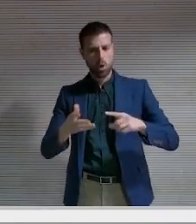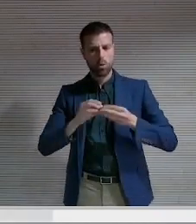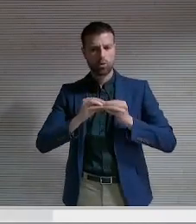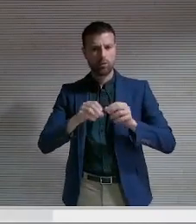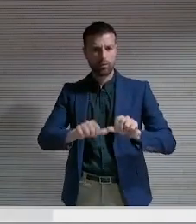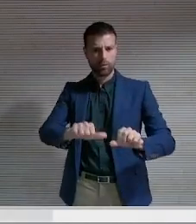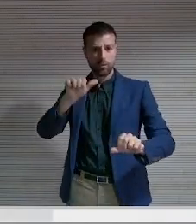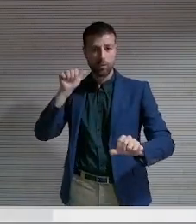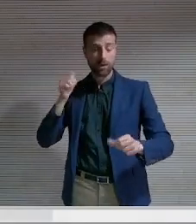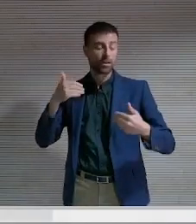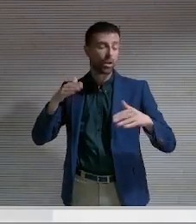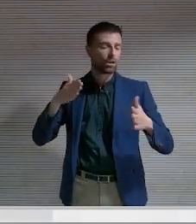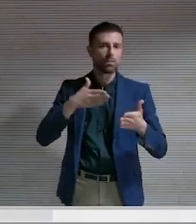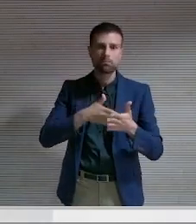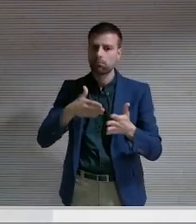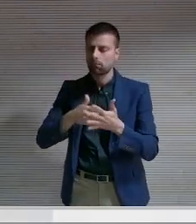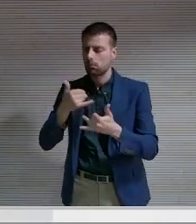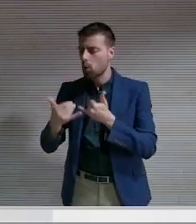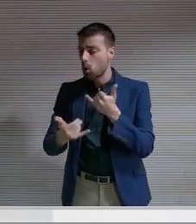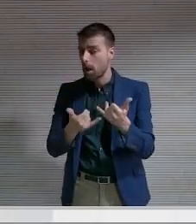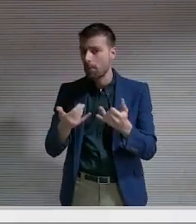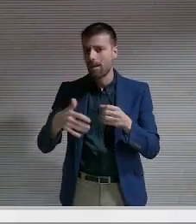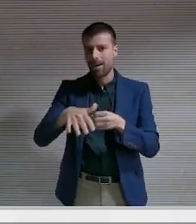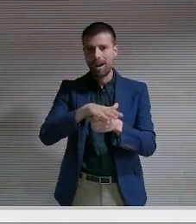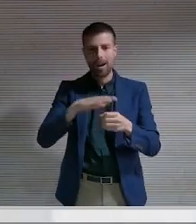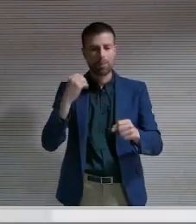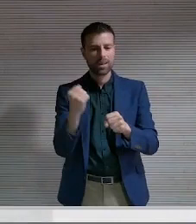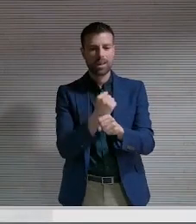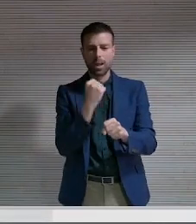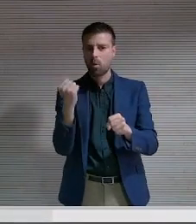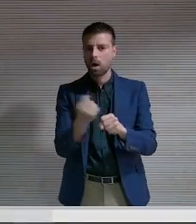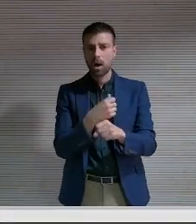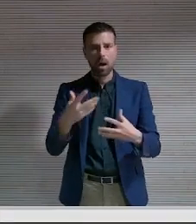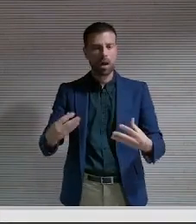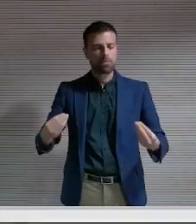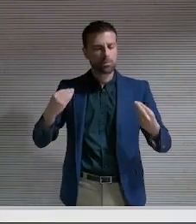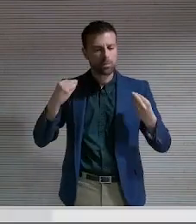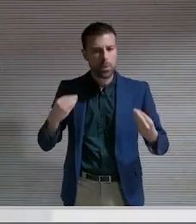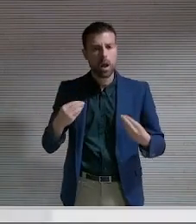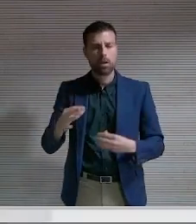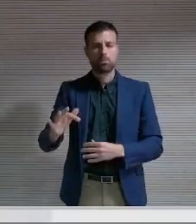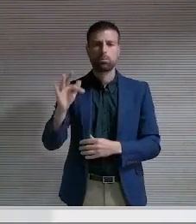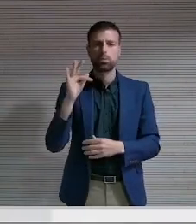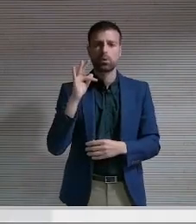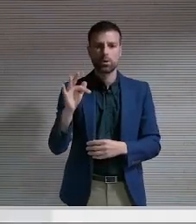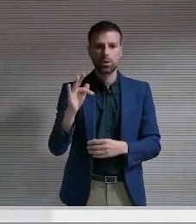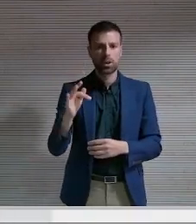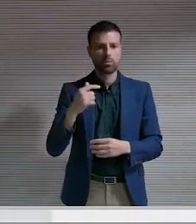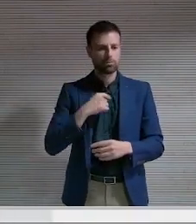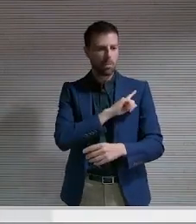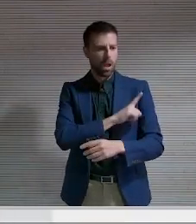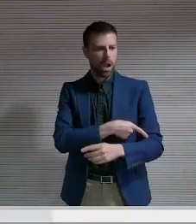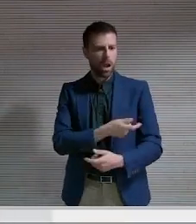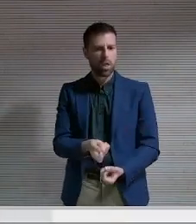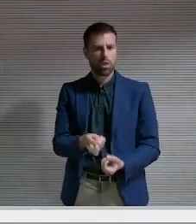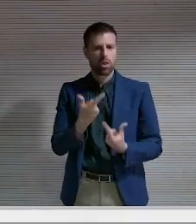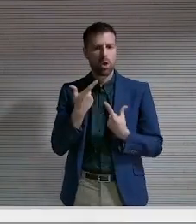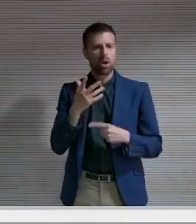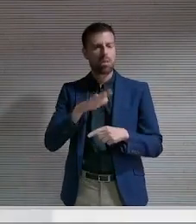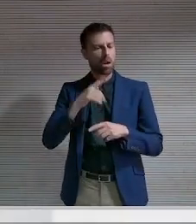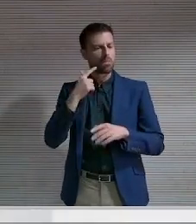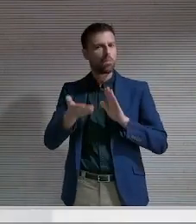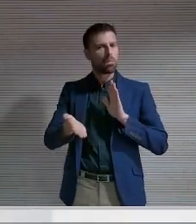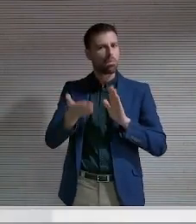totes aquestes dificultats, el comportament del món laboral és extremadament sòlid, positiu, i ens encoratja a seguir treballant en la mateixa